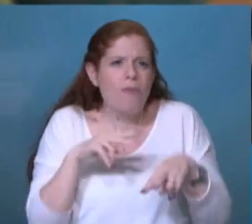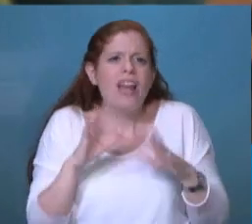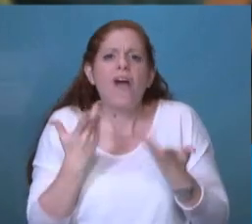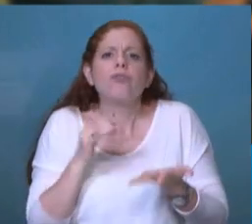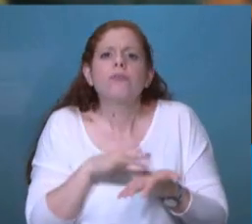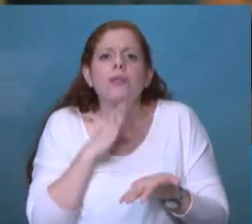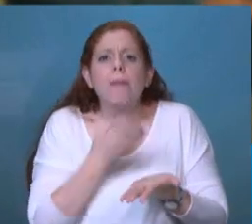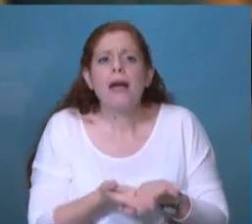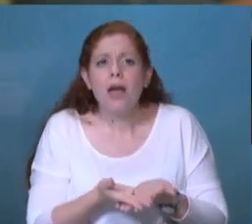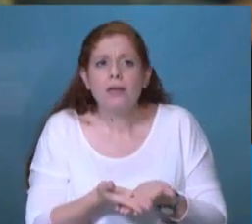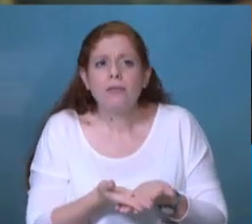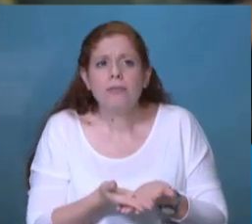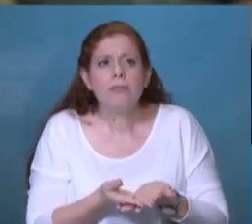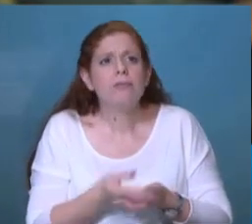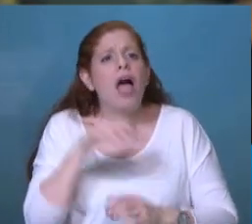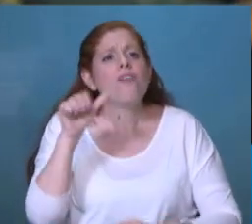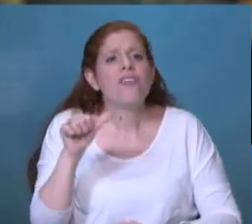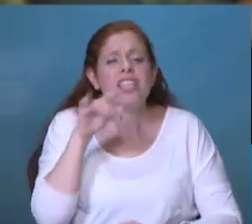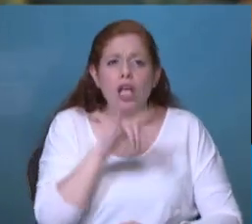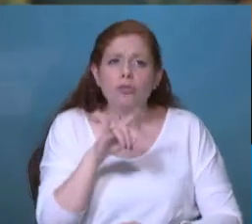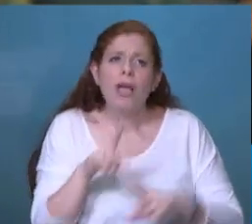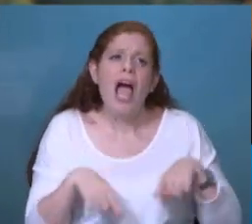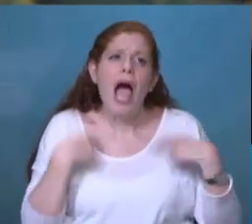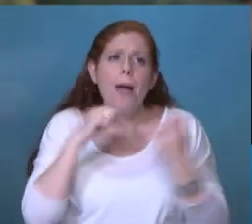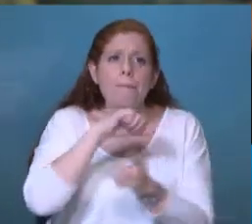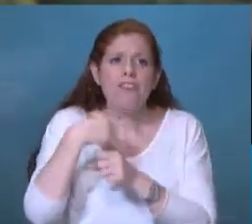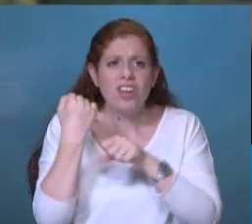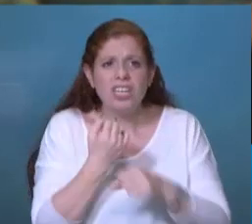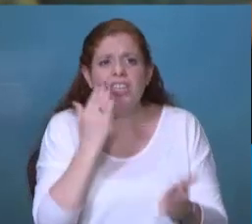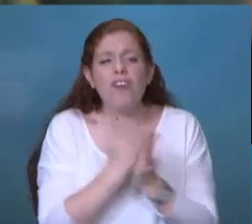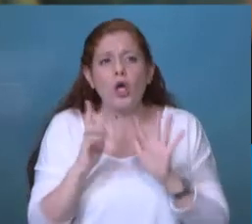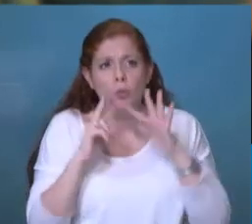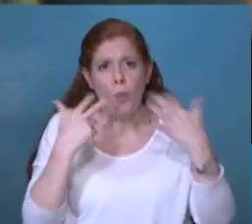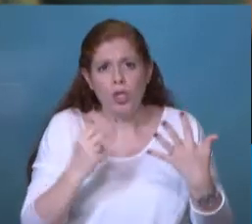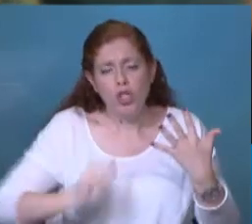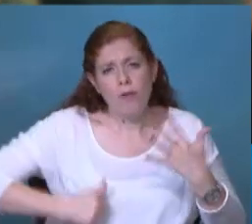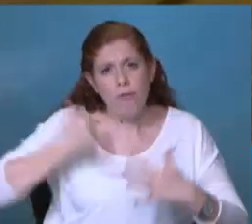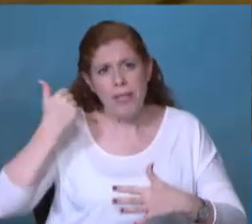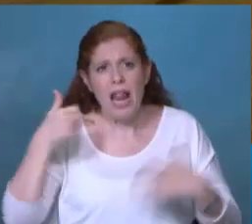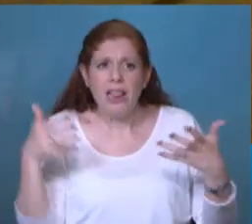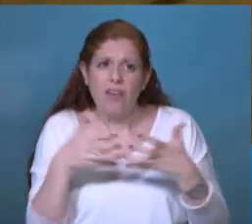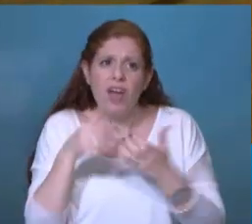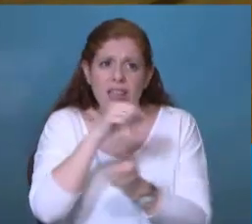הבעיה. אביבית חג'בי חיה בוונציה כבר 8 שנים ומנהלת חברת תיירות. ולא, היא ממש לא מוטרדת